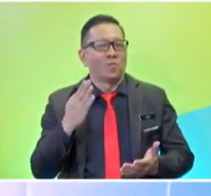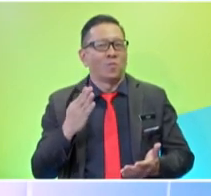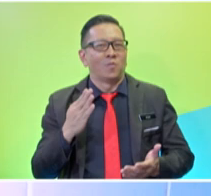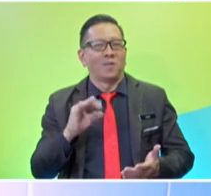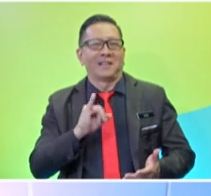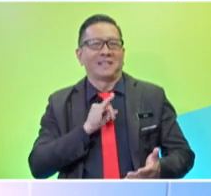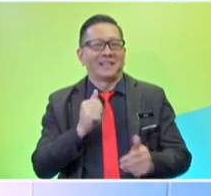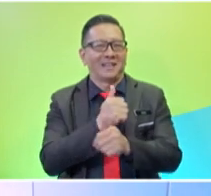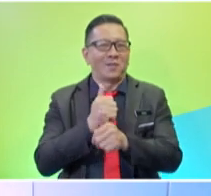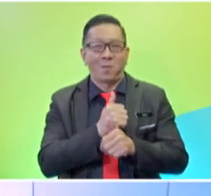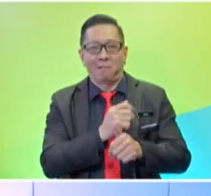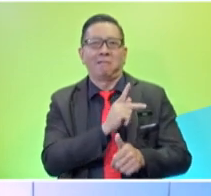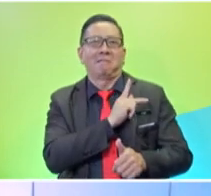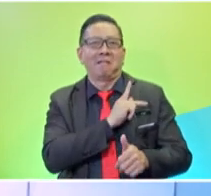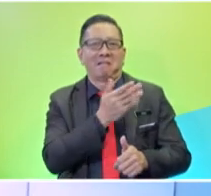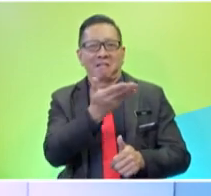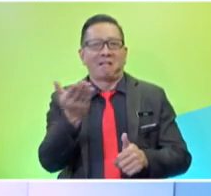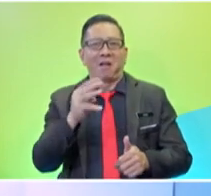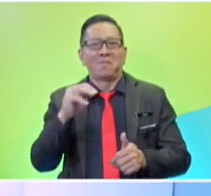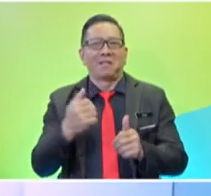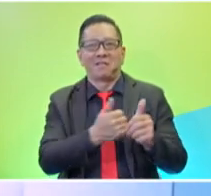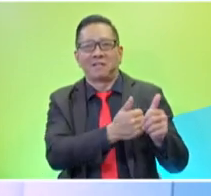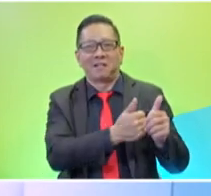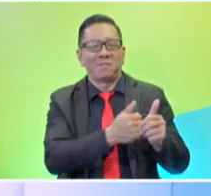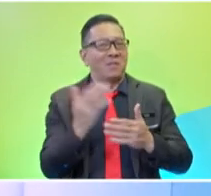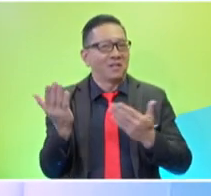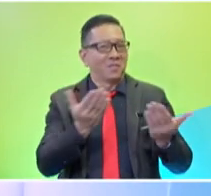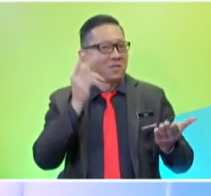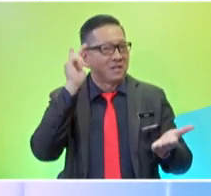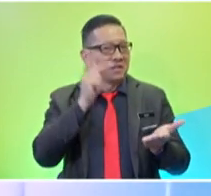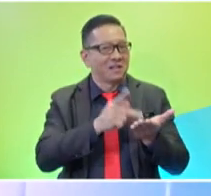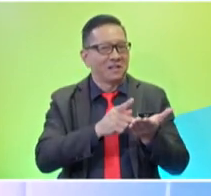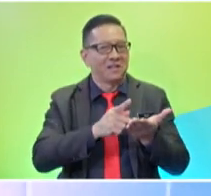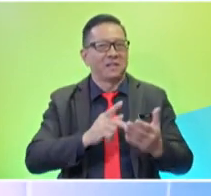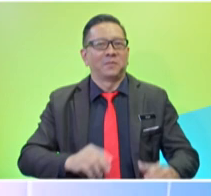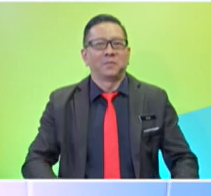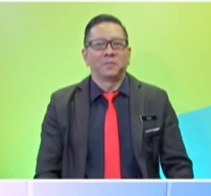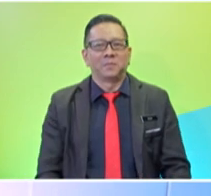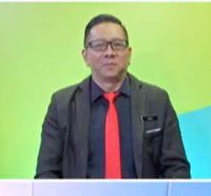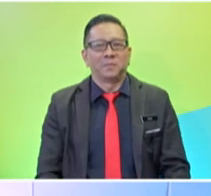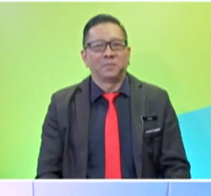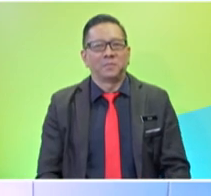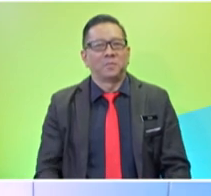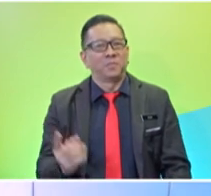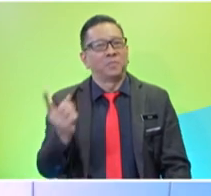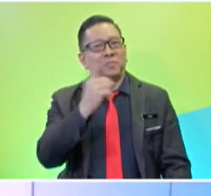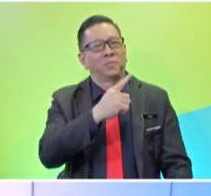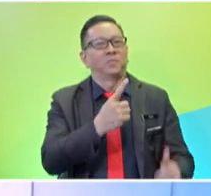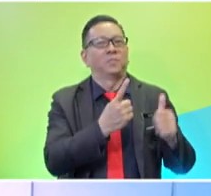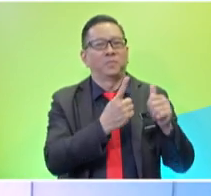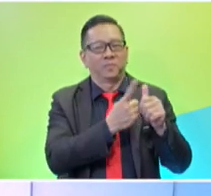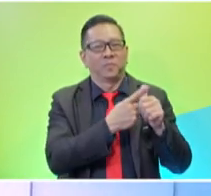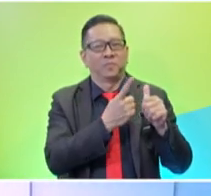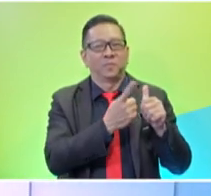pengawaslah mereka pengawas sekolah guys Oke boleh Mira Oke jadi pelajaran yang pertama kita